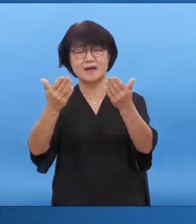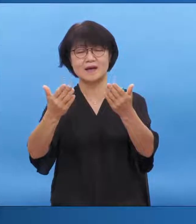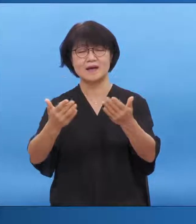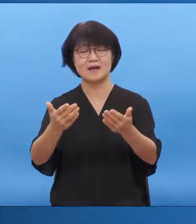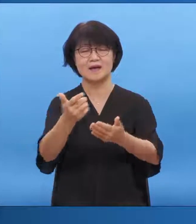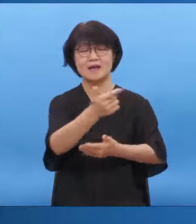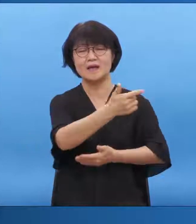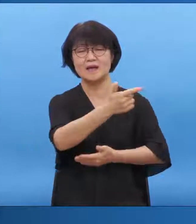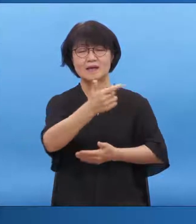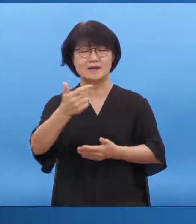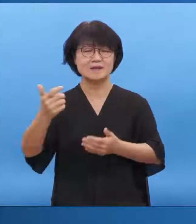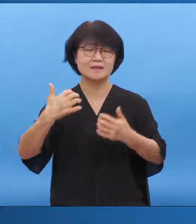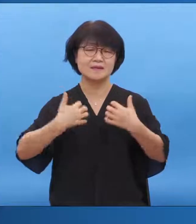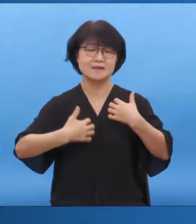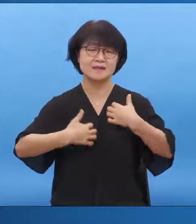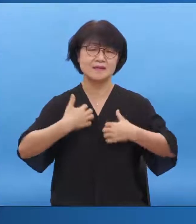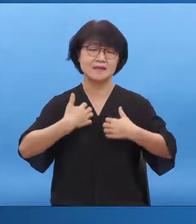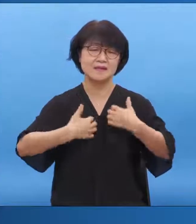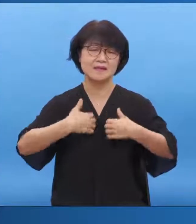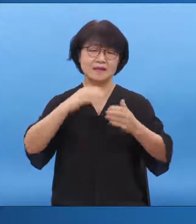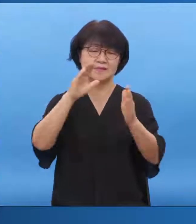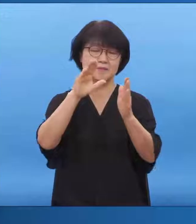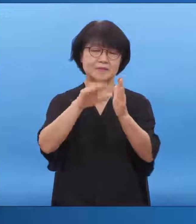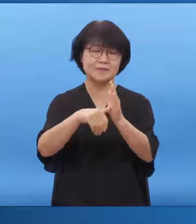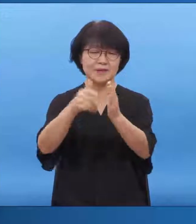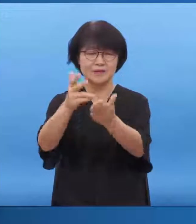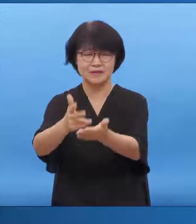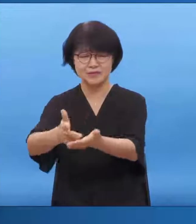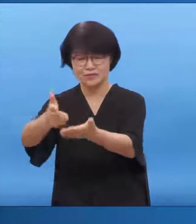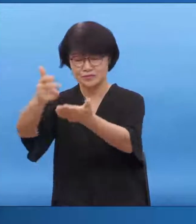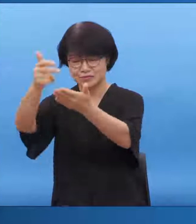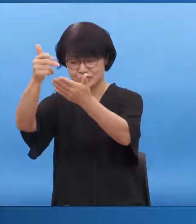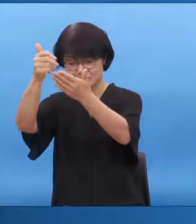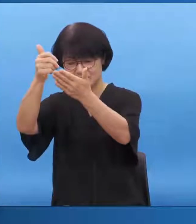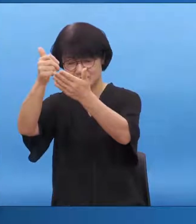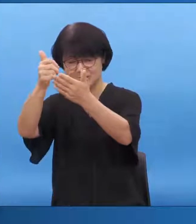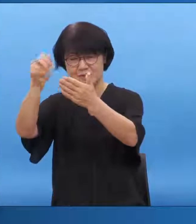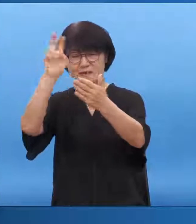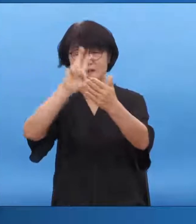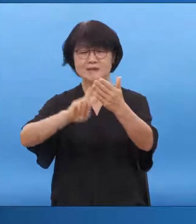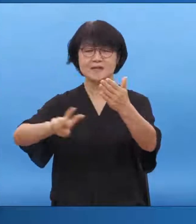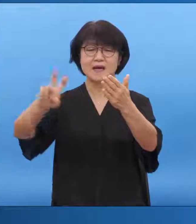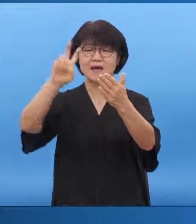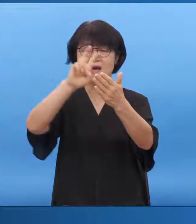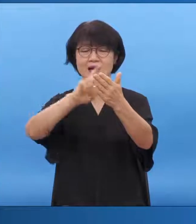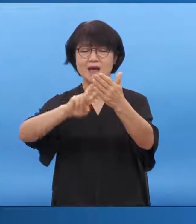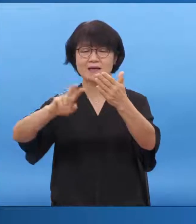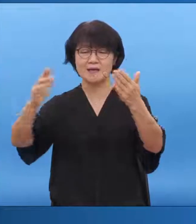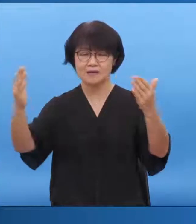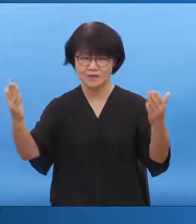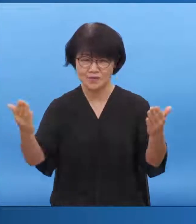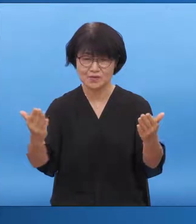감아주사 큰 기쁨 중 주님을